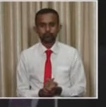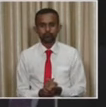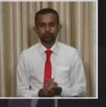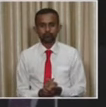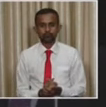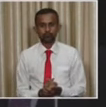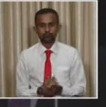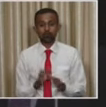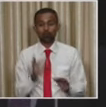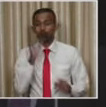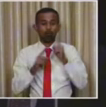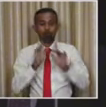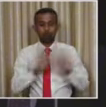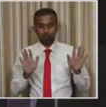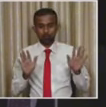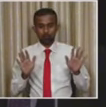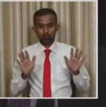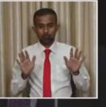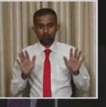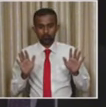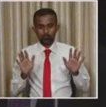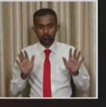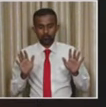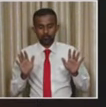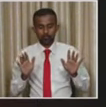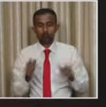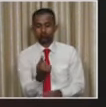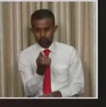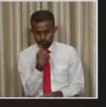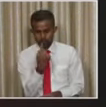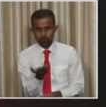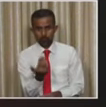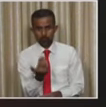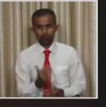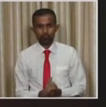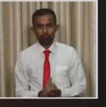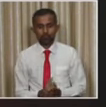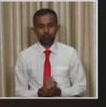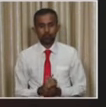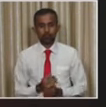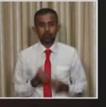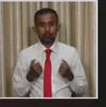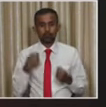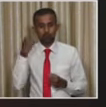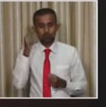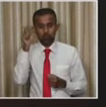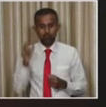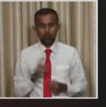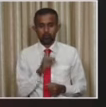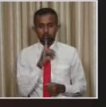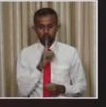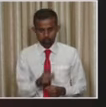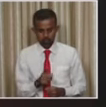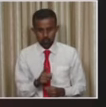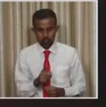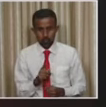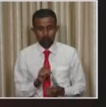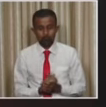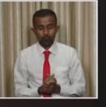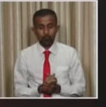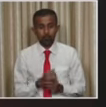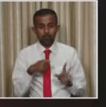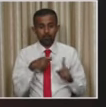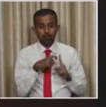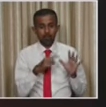ඉන්නවනේ. දැන් ඒ නිසා වැල්වට අරන් ඕනේ නෑ. let me explain up to the point. කියන්නකෝ. what i said was that honorable kabir hashin at